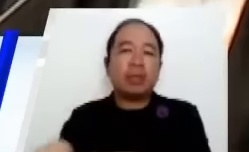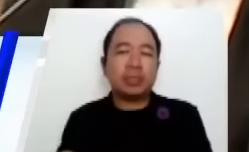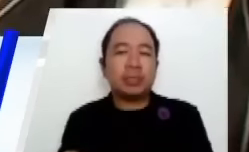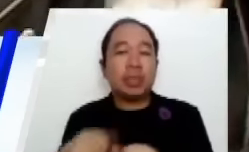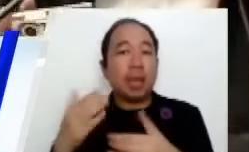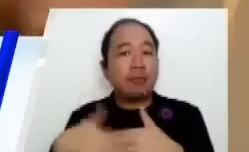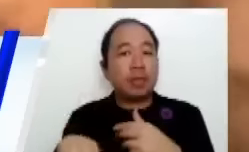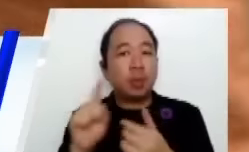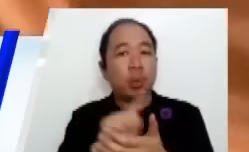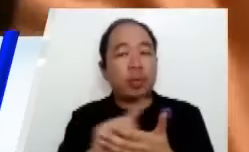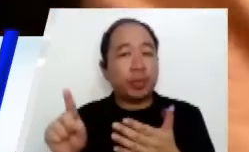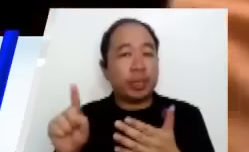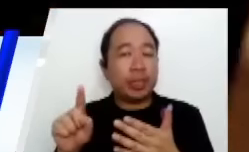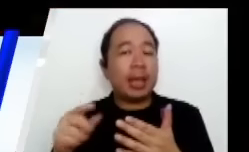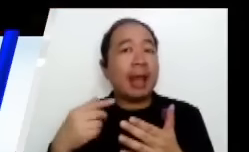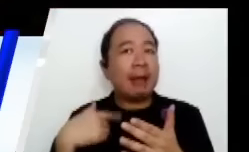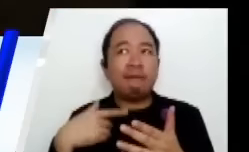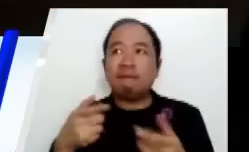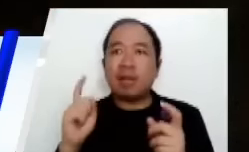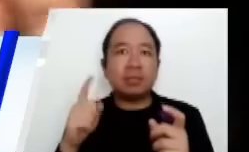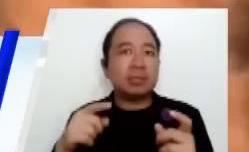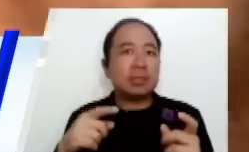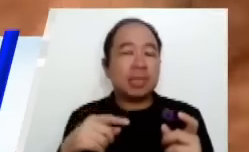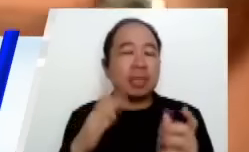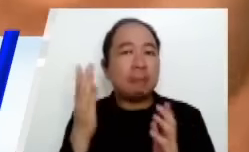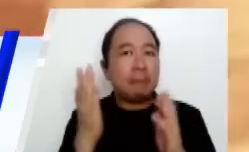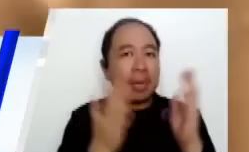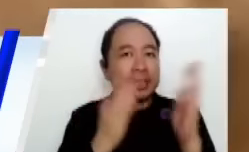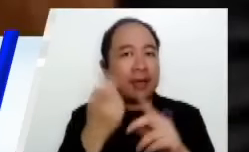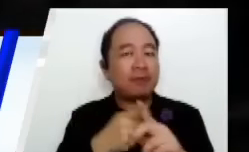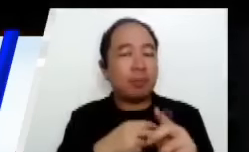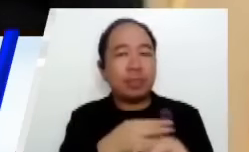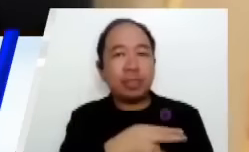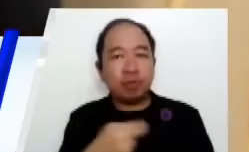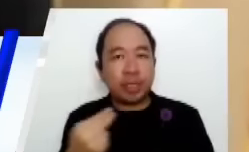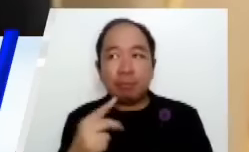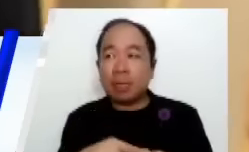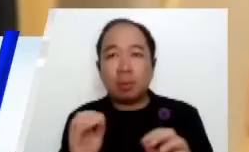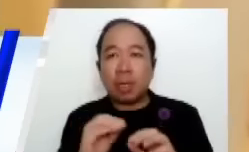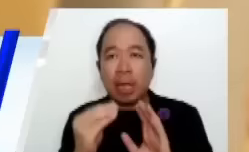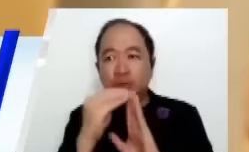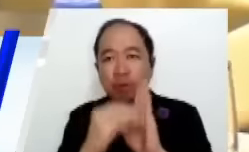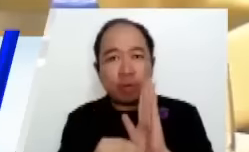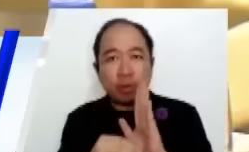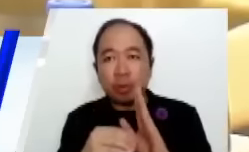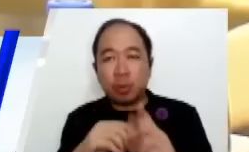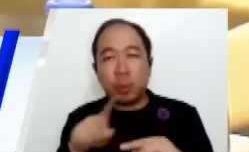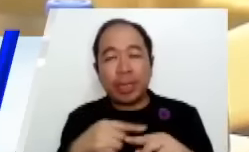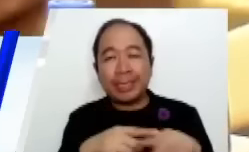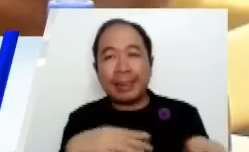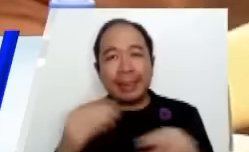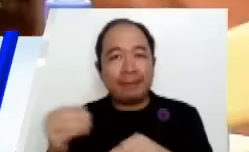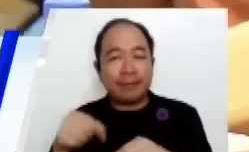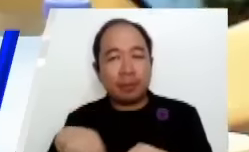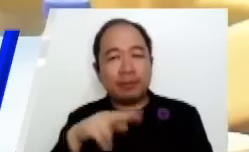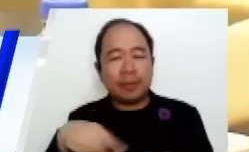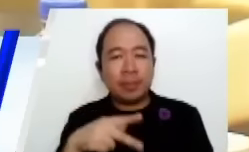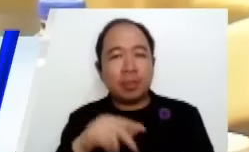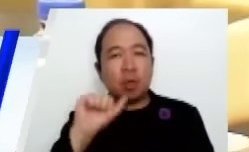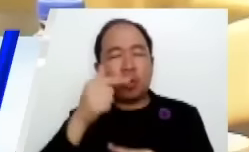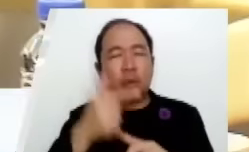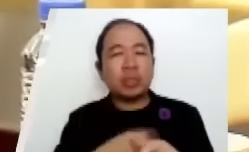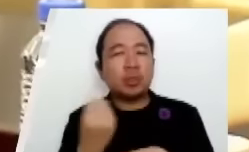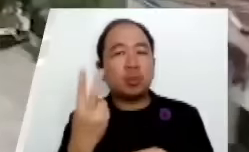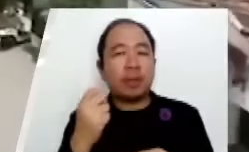Malaysia galing Indonesia bagamat walang record ng pag-alis niya sa Pilipinas August 12 siya sinibak ng office of the ombudsman sa